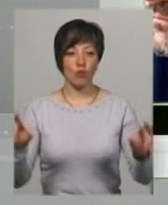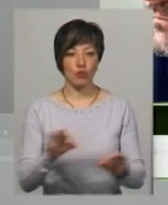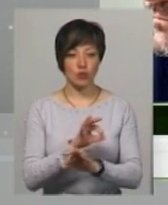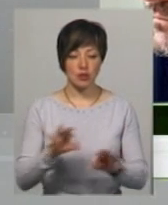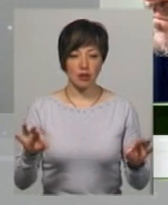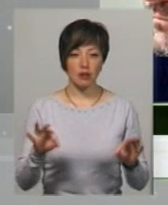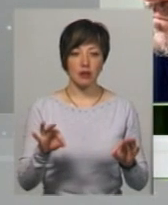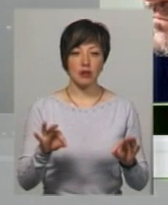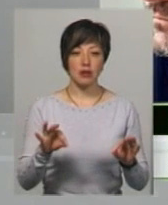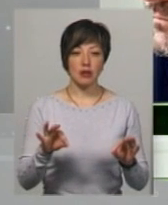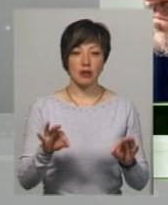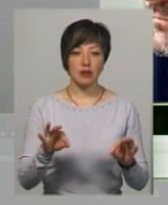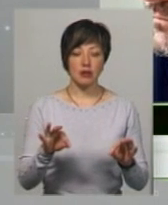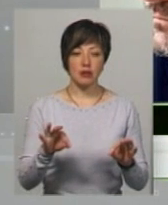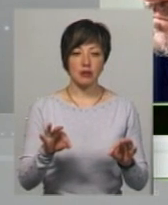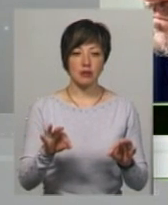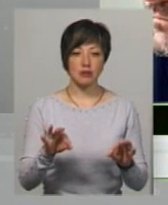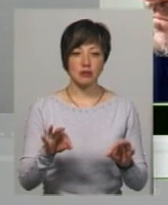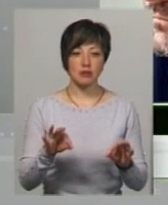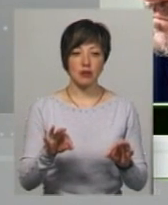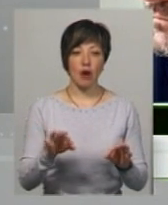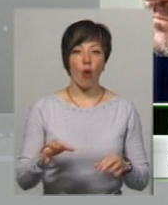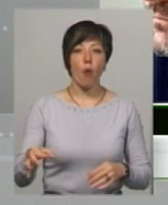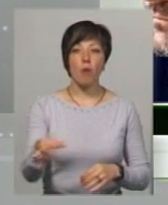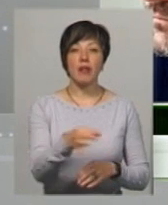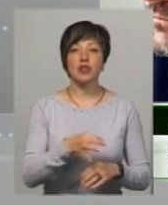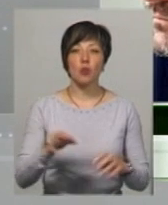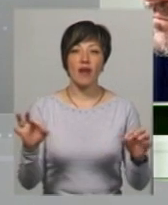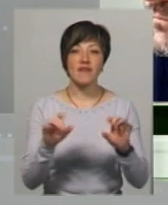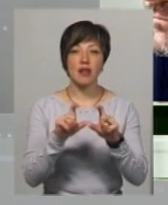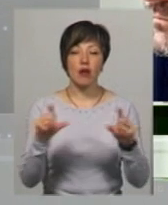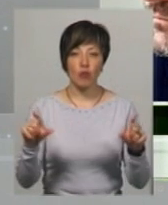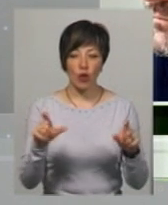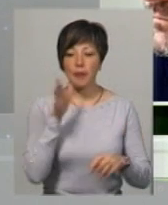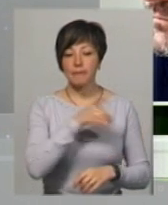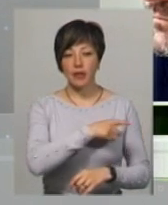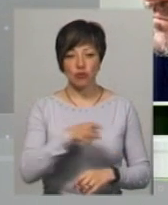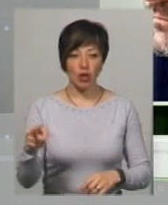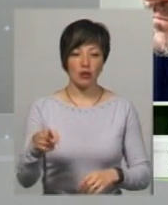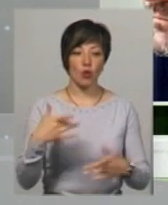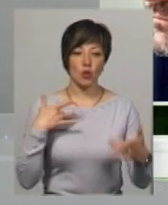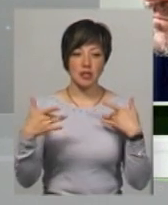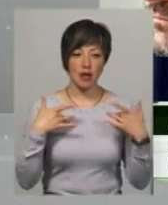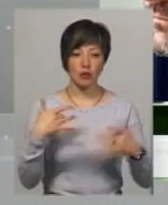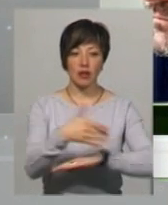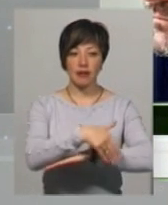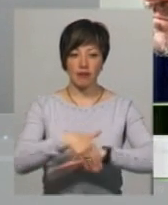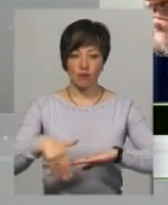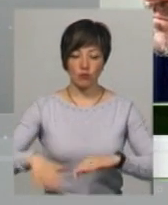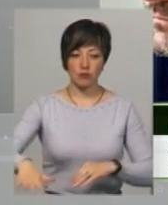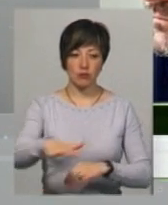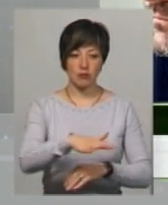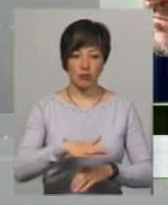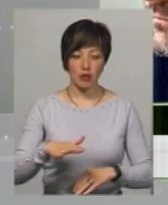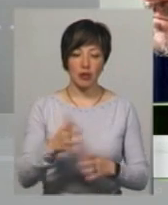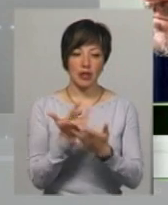Молдаван, їде камерний оркестр Хмельницької обласної філармонії. Під час концерту на повітрі, на відкритій площадці,